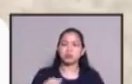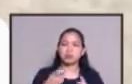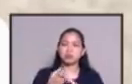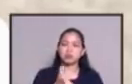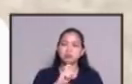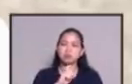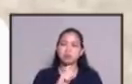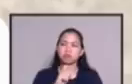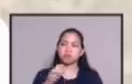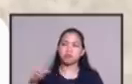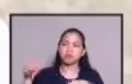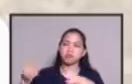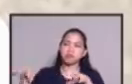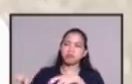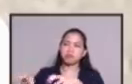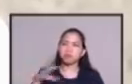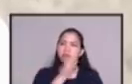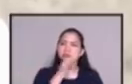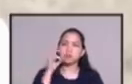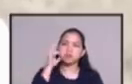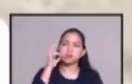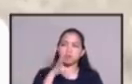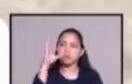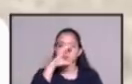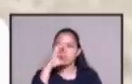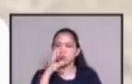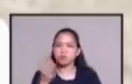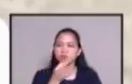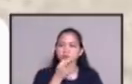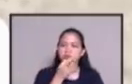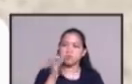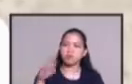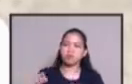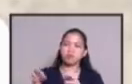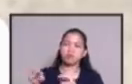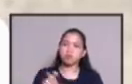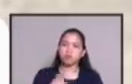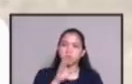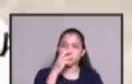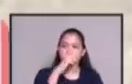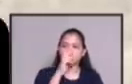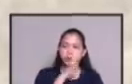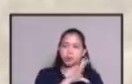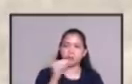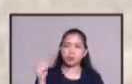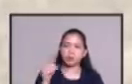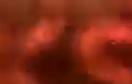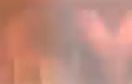ahas sa katabing farm at naghanap ng pagkain kaya't sinundan ang daga papunta sa inidoro.